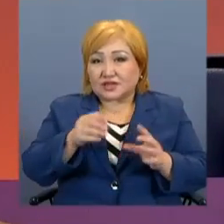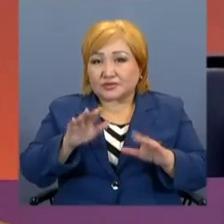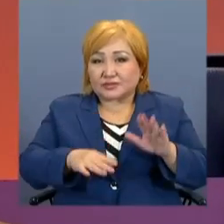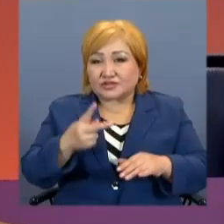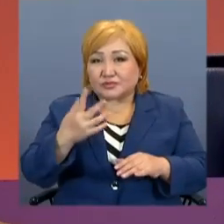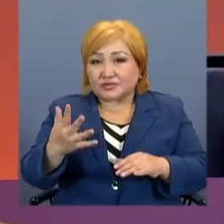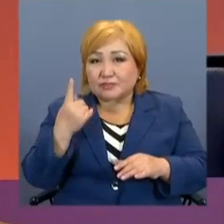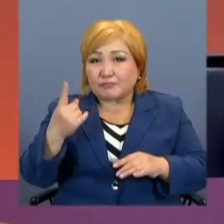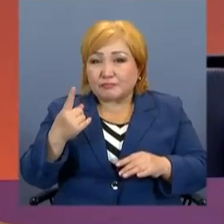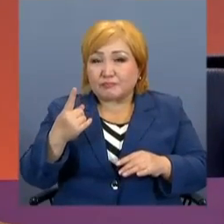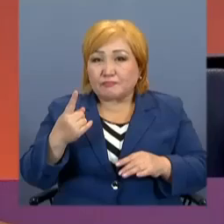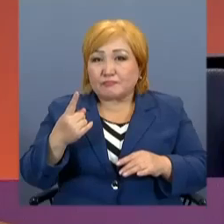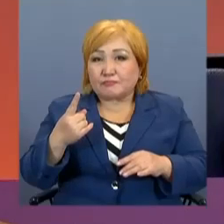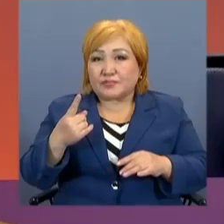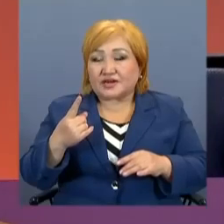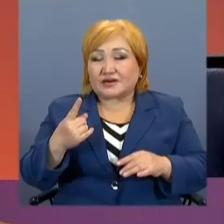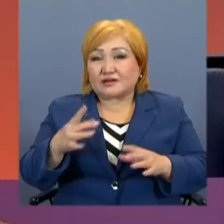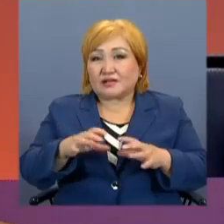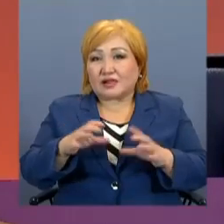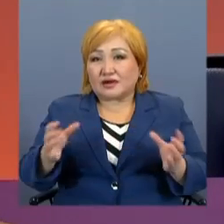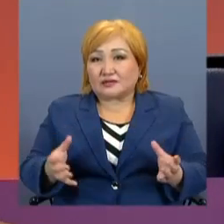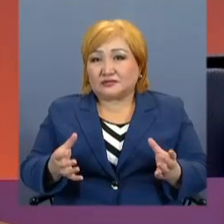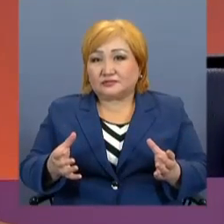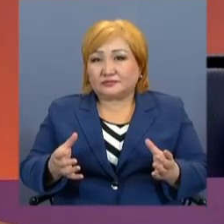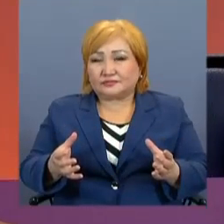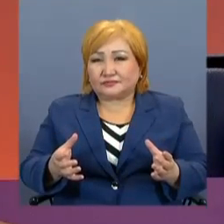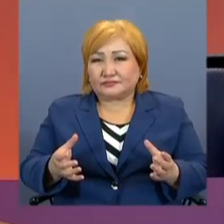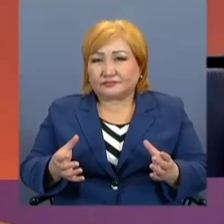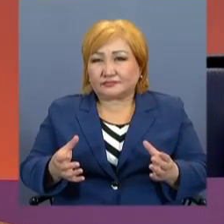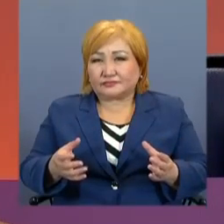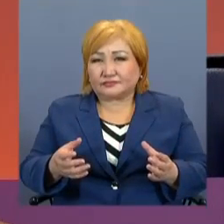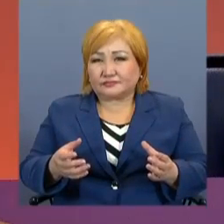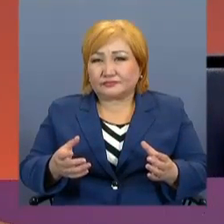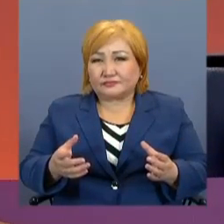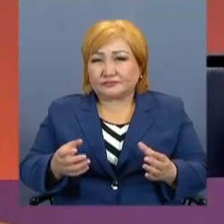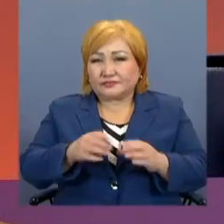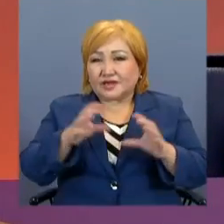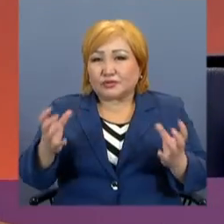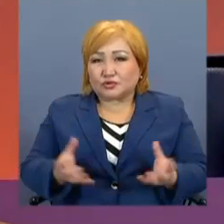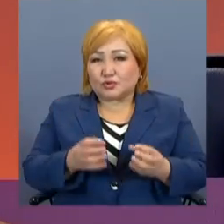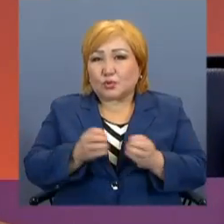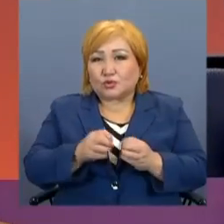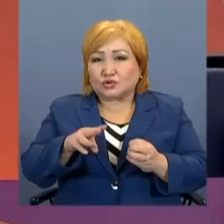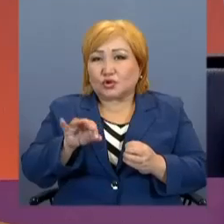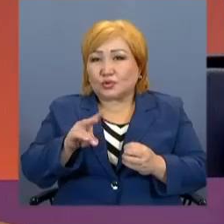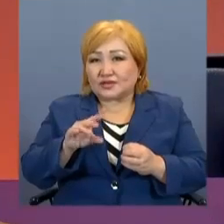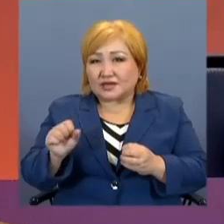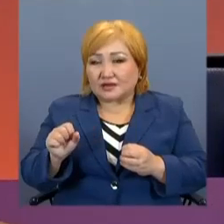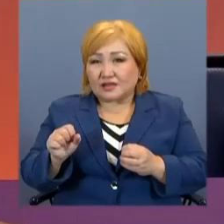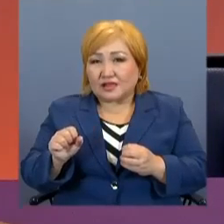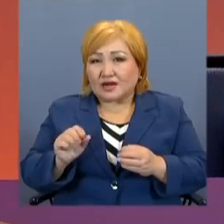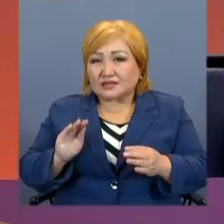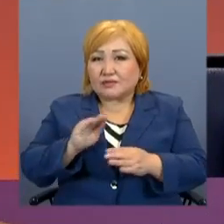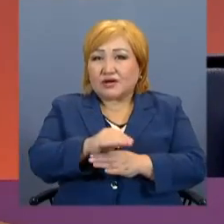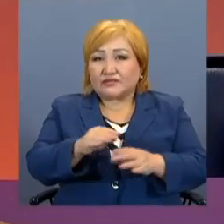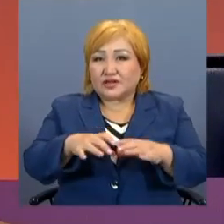болса, бір білікті дөңгелек білікті доңғалағы болатын болса 10 тоннадан, қосарланған білігі